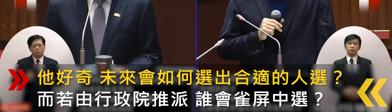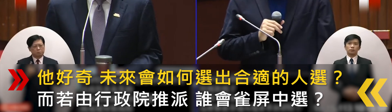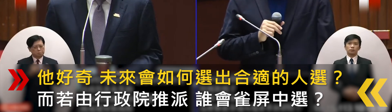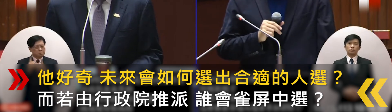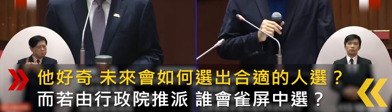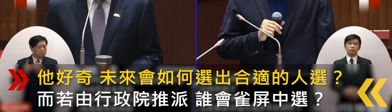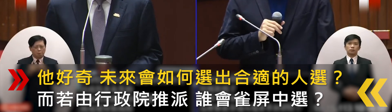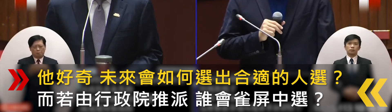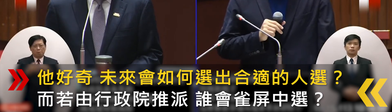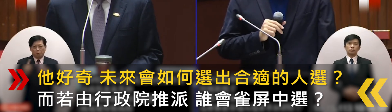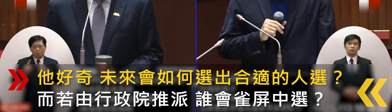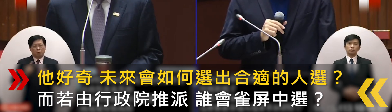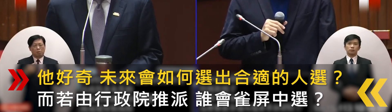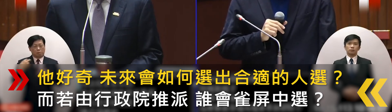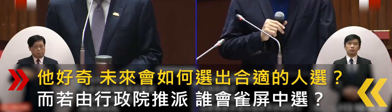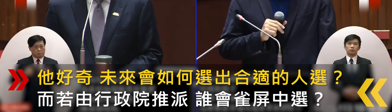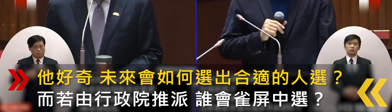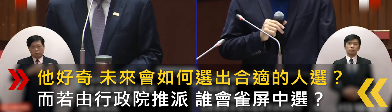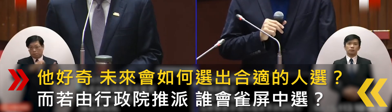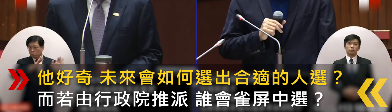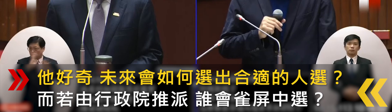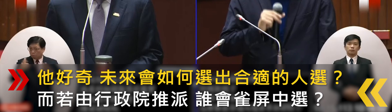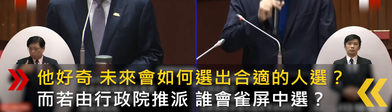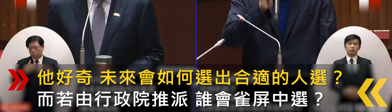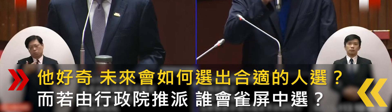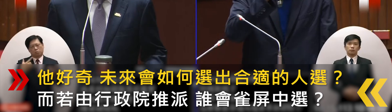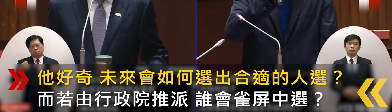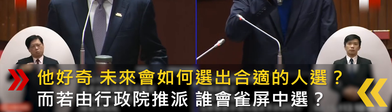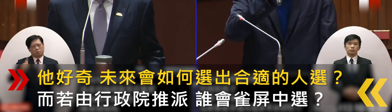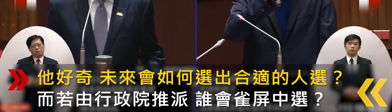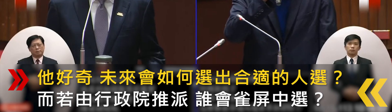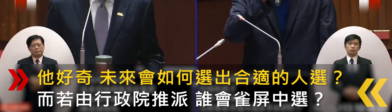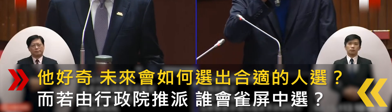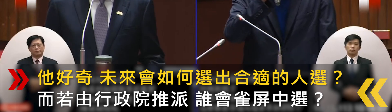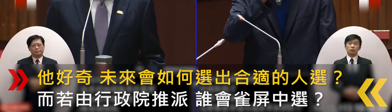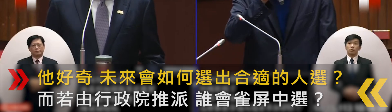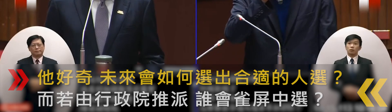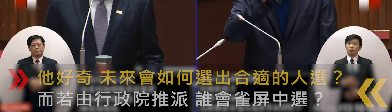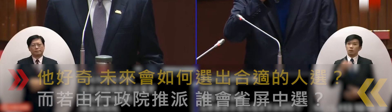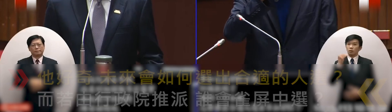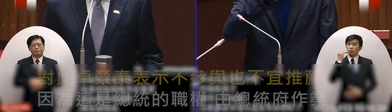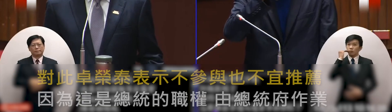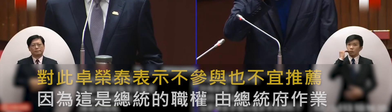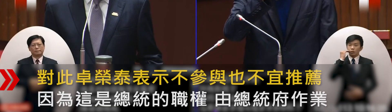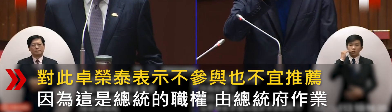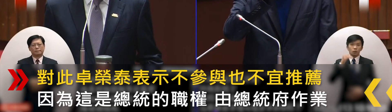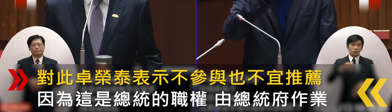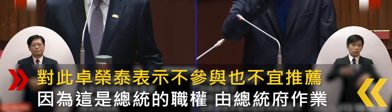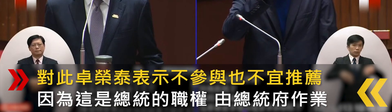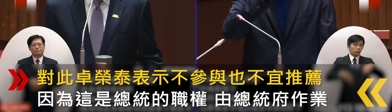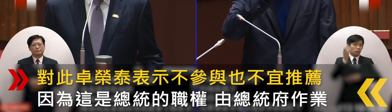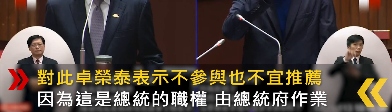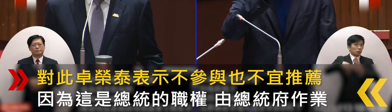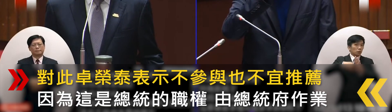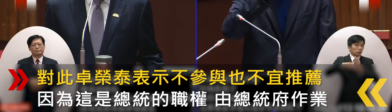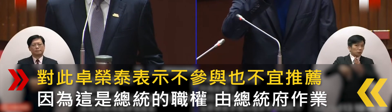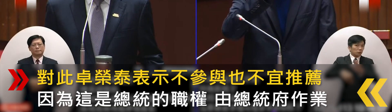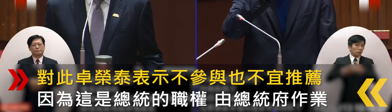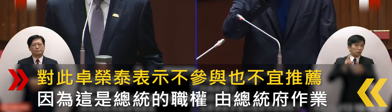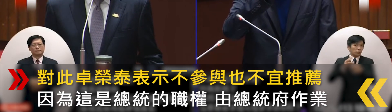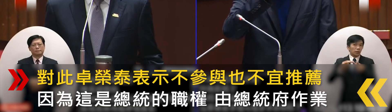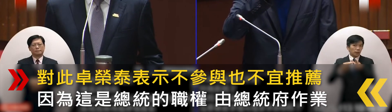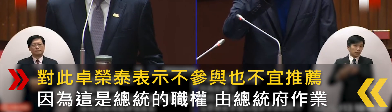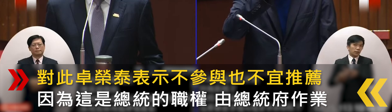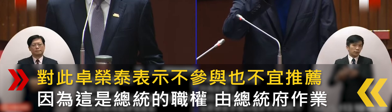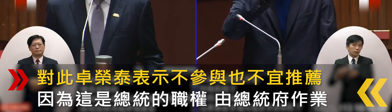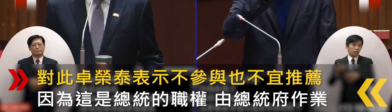了解国家的需求，也跟世界的状况是非常的娴熟的。 那如果行政院可以推荐人选，那